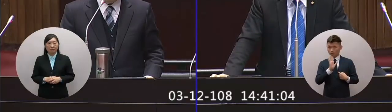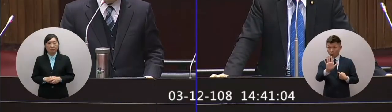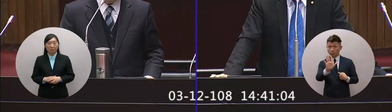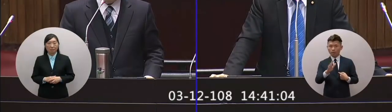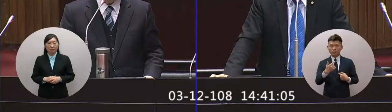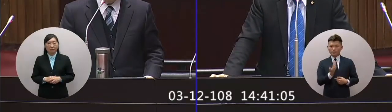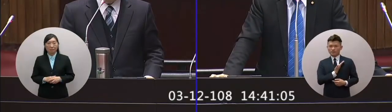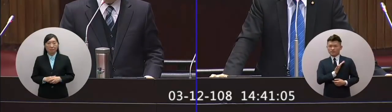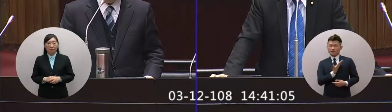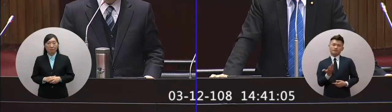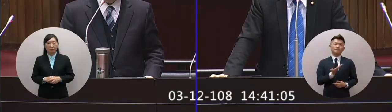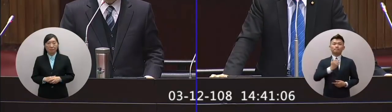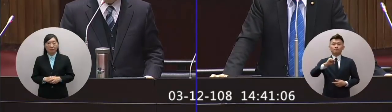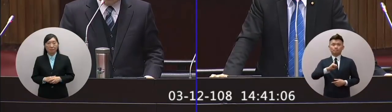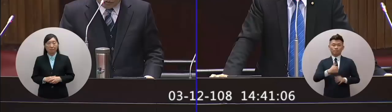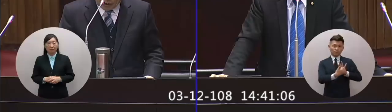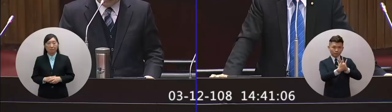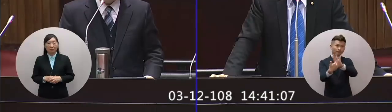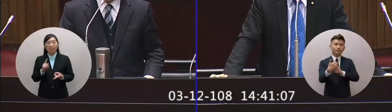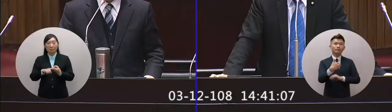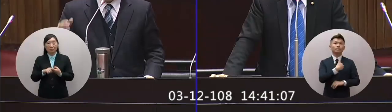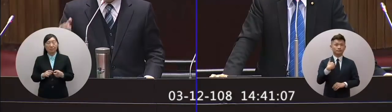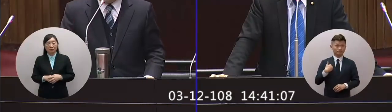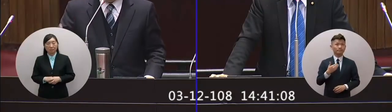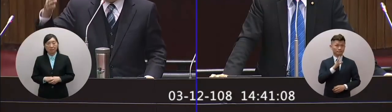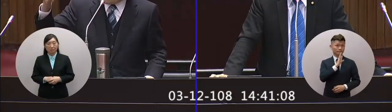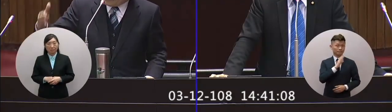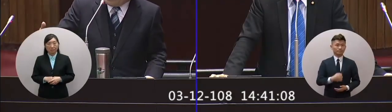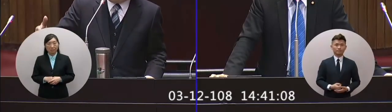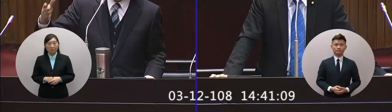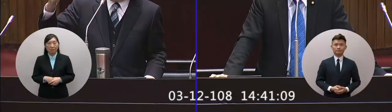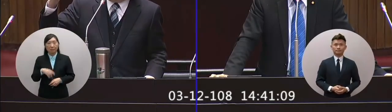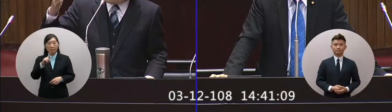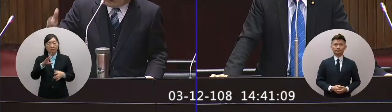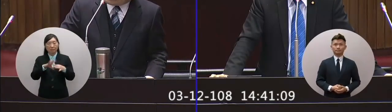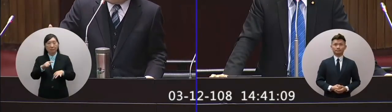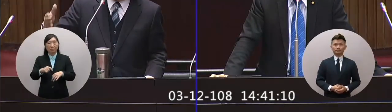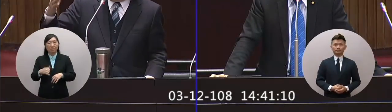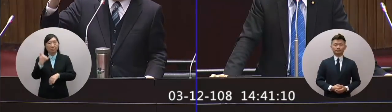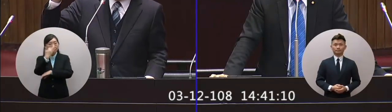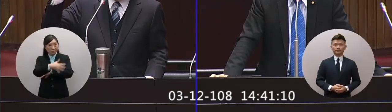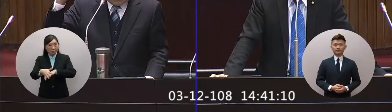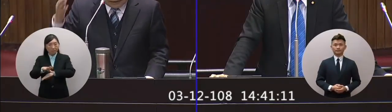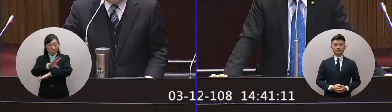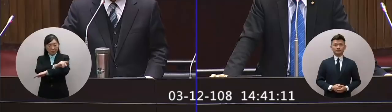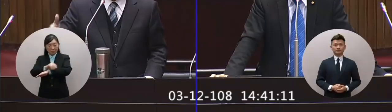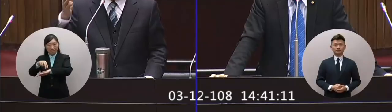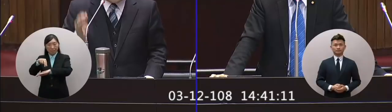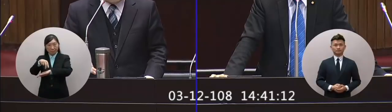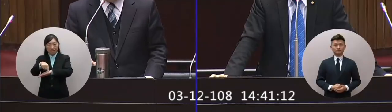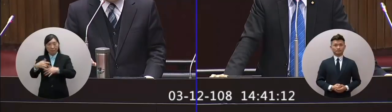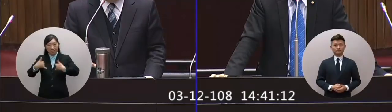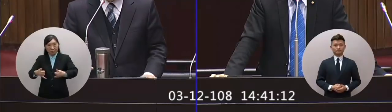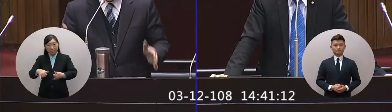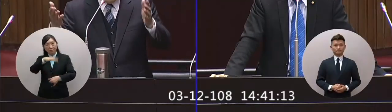我们到忍无可忍的时候，至少还有防卫的力量。 对，所以我们说，站海上，站沙滩，站街